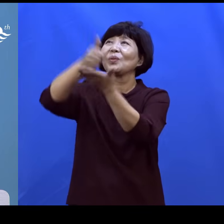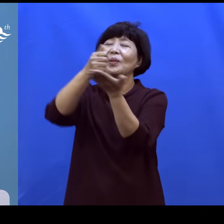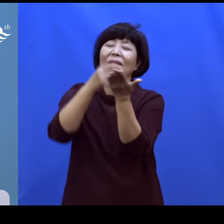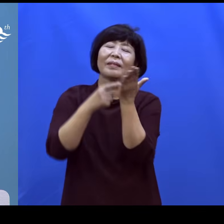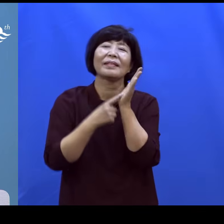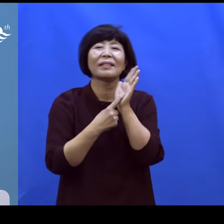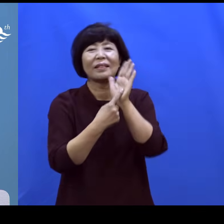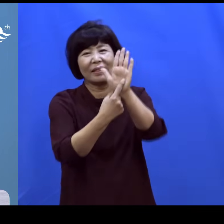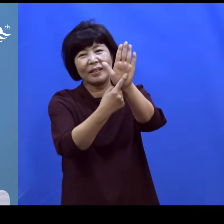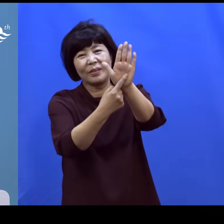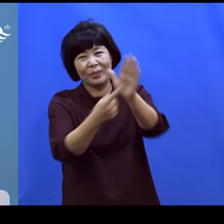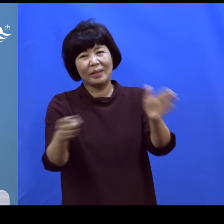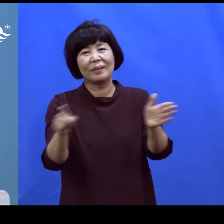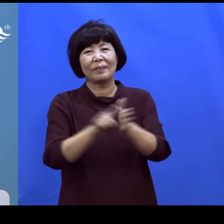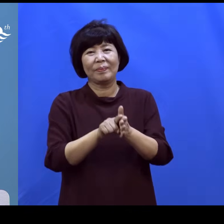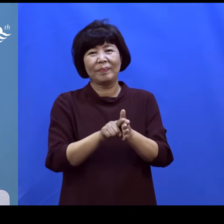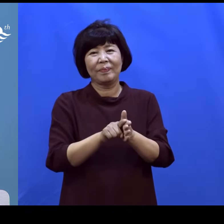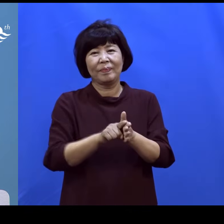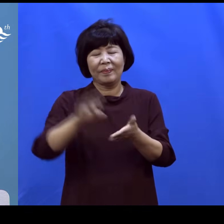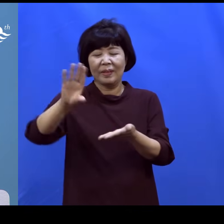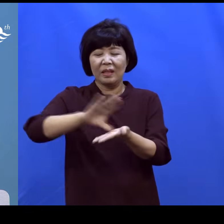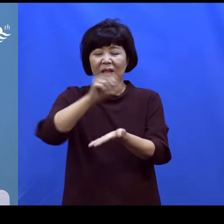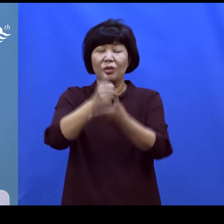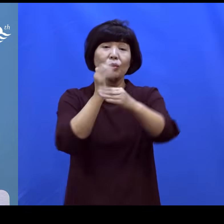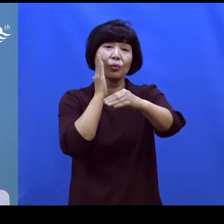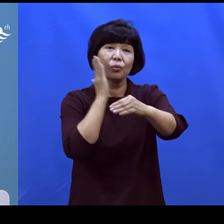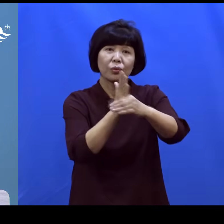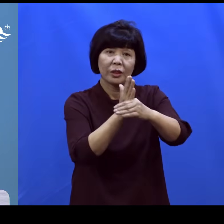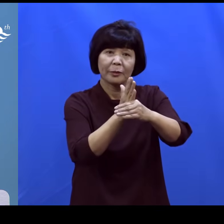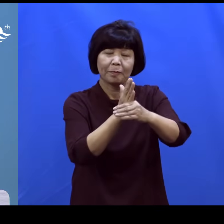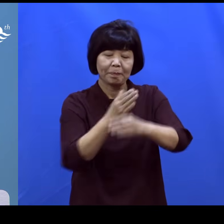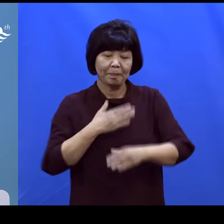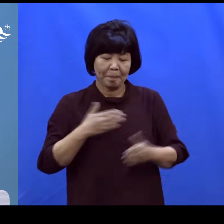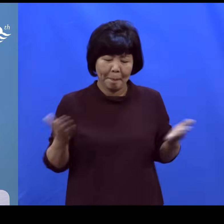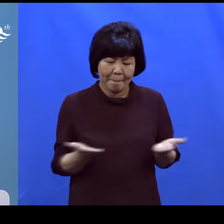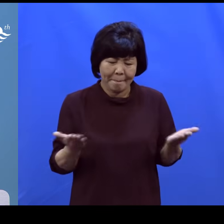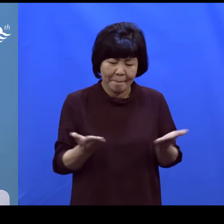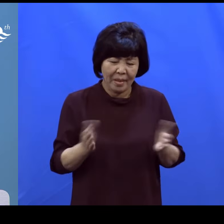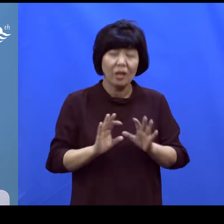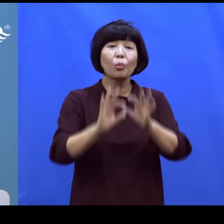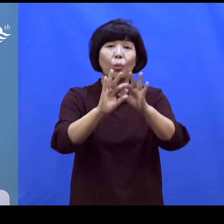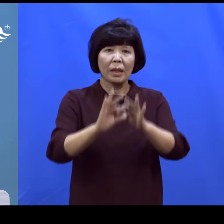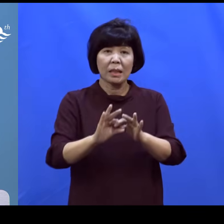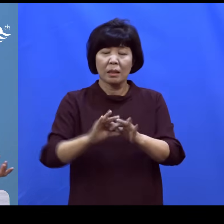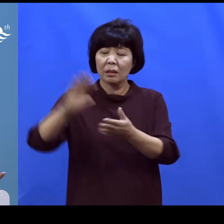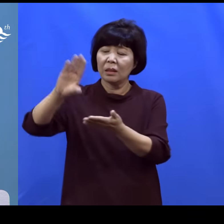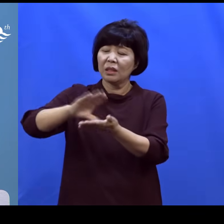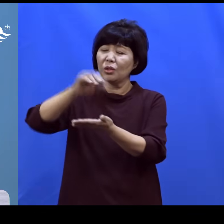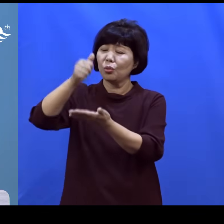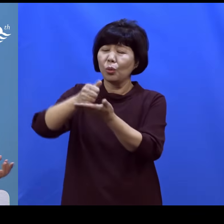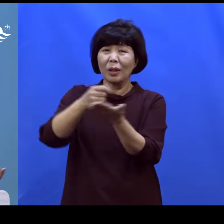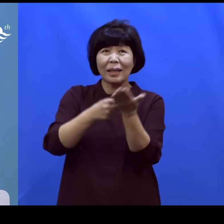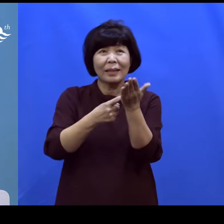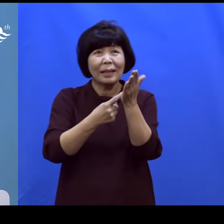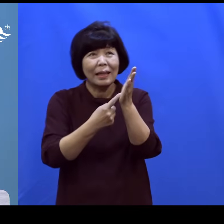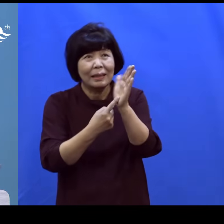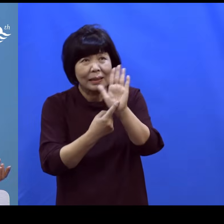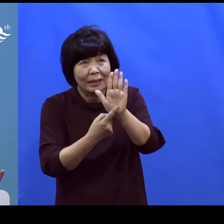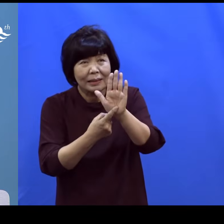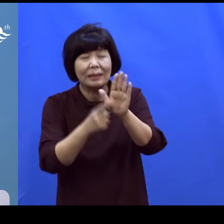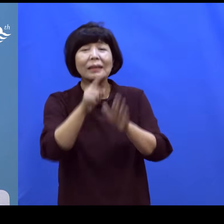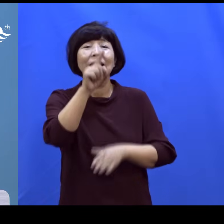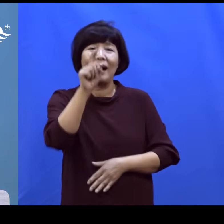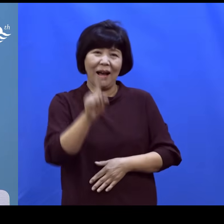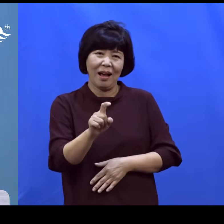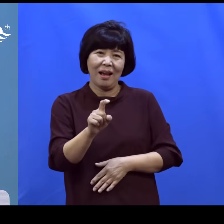거예요. 그리스도 중심적으로 내가 그 일을 통하여 그리스도가 얼마나 드러났는가. 우리의 업적이 남기는 게 중요한